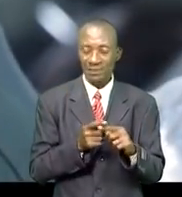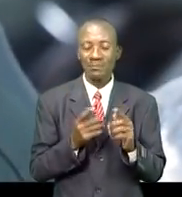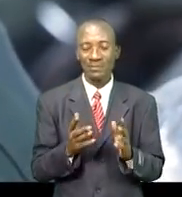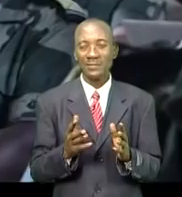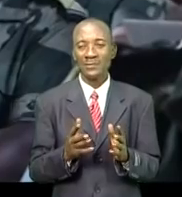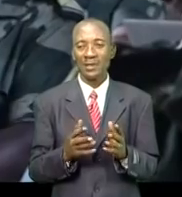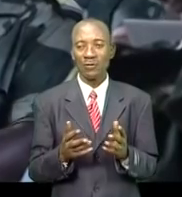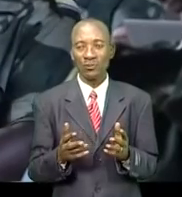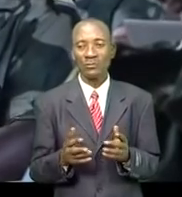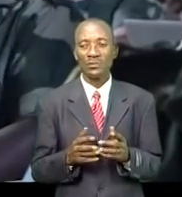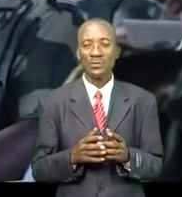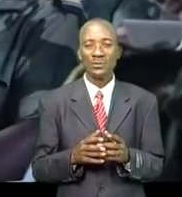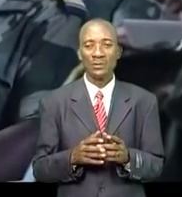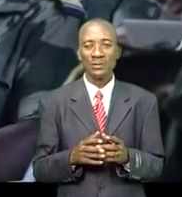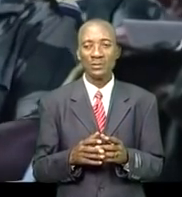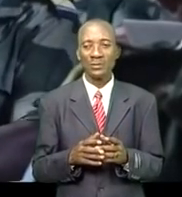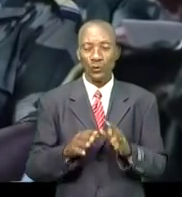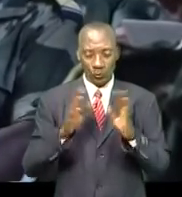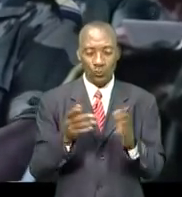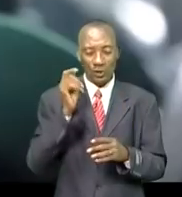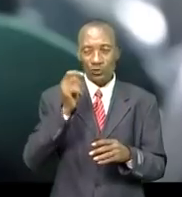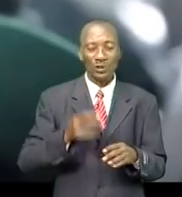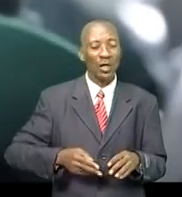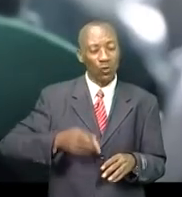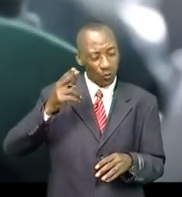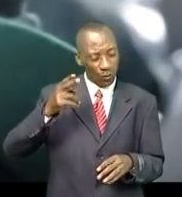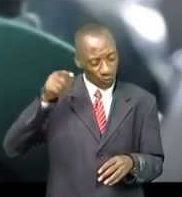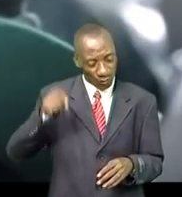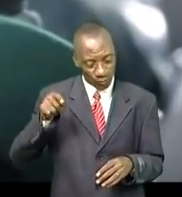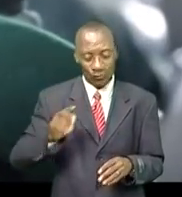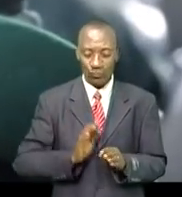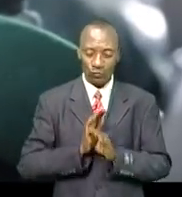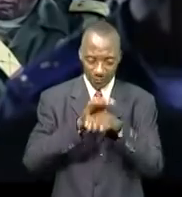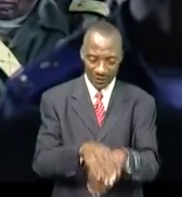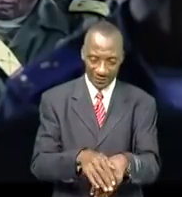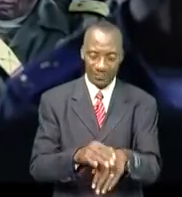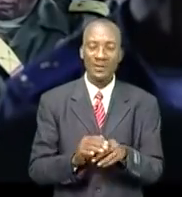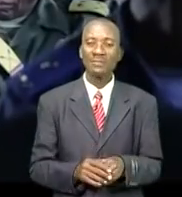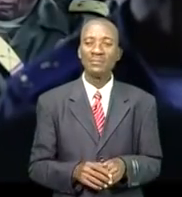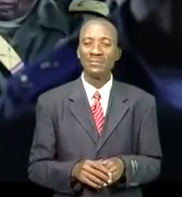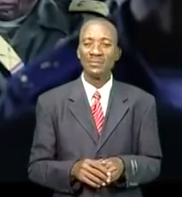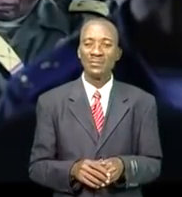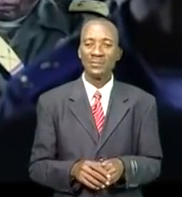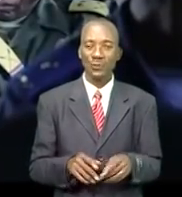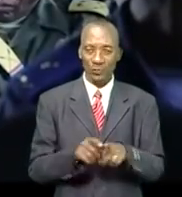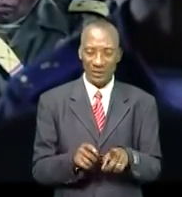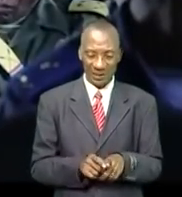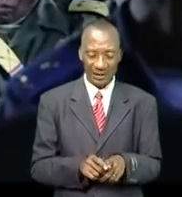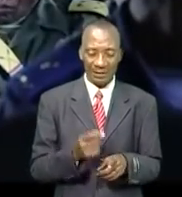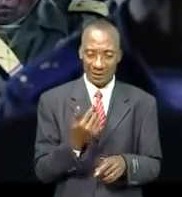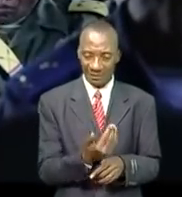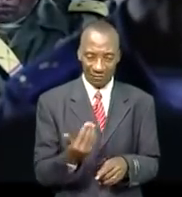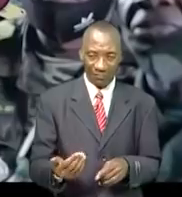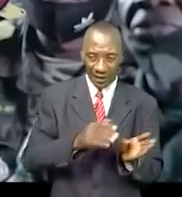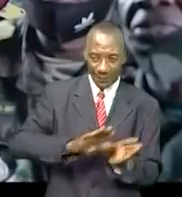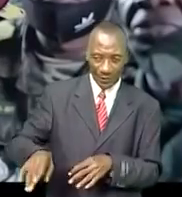nous observions que ces officiers sont tous déterminés à en finir avec ces hors-la-loi, se conformément aux instructions et autres